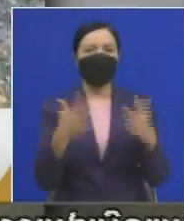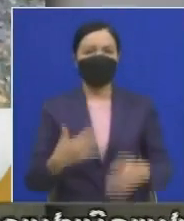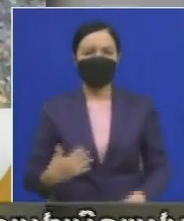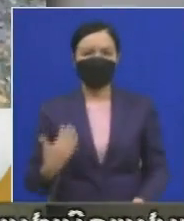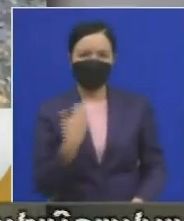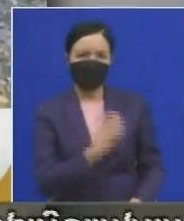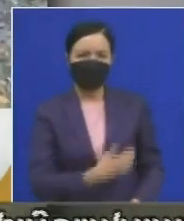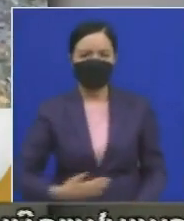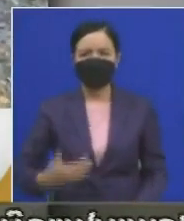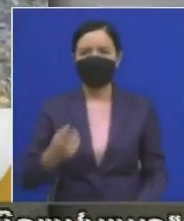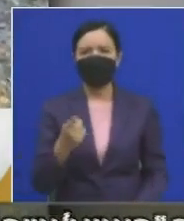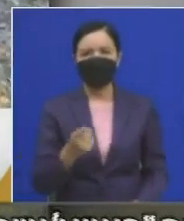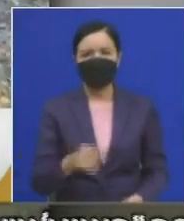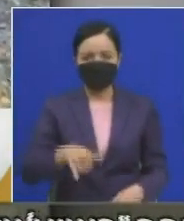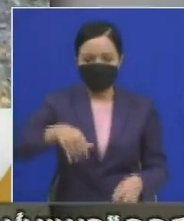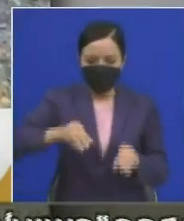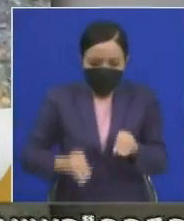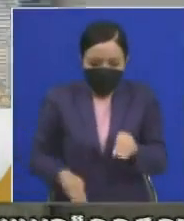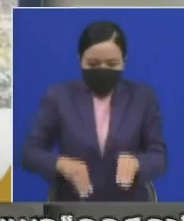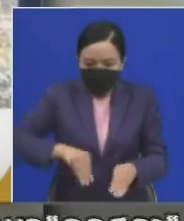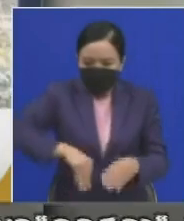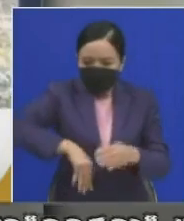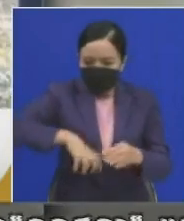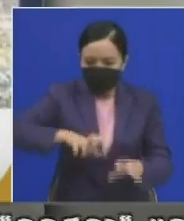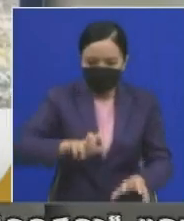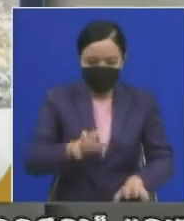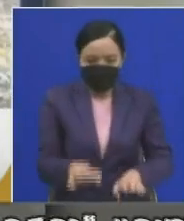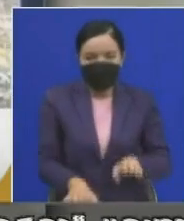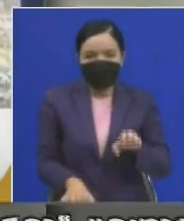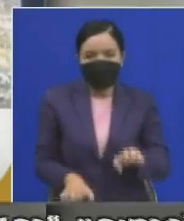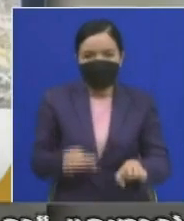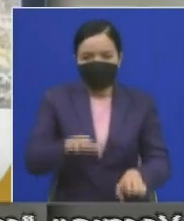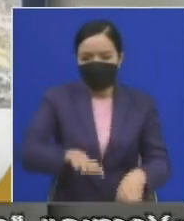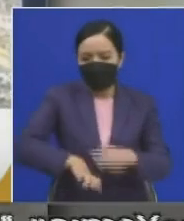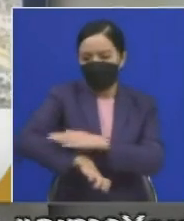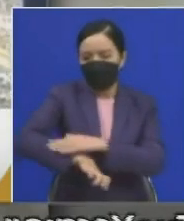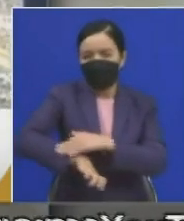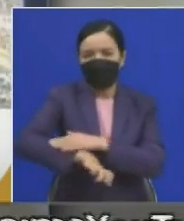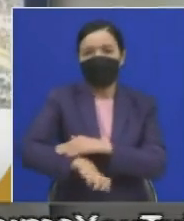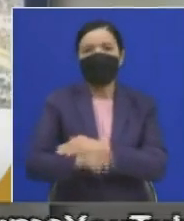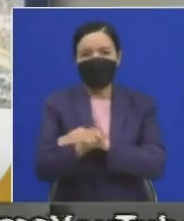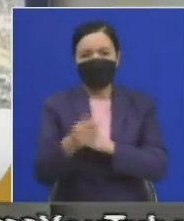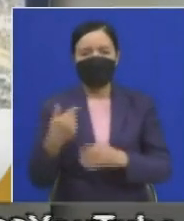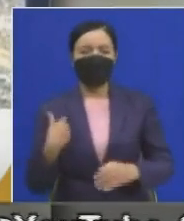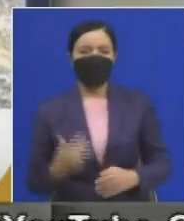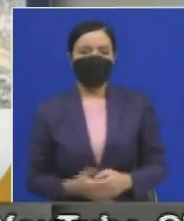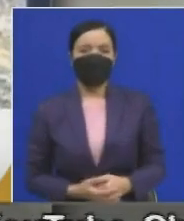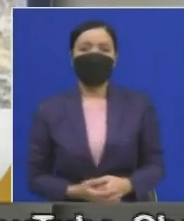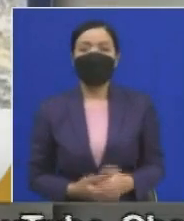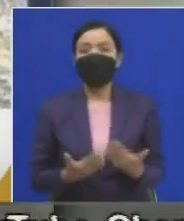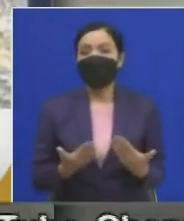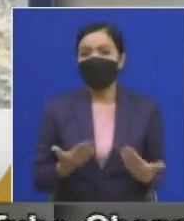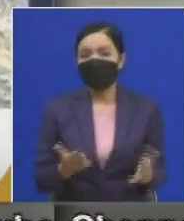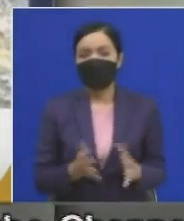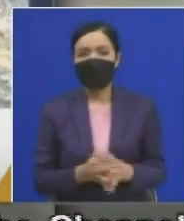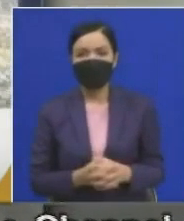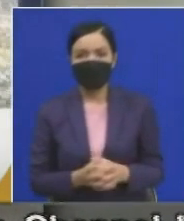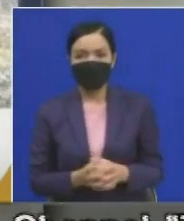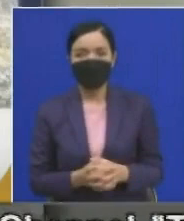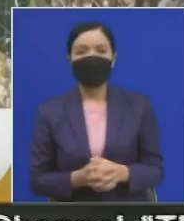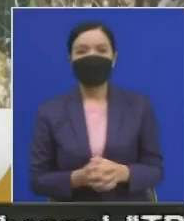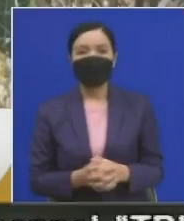สุขภากเปนไปตามอายุีรอยแผนทขาแต่วา boundary แล้ไมเป็อุปสรค์ในกดำนชีวิตเจ้นะที่ก็ดำเนินการ